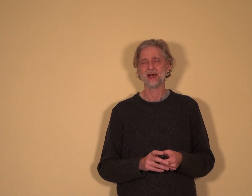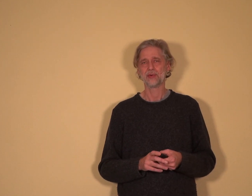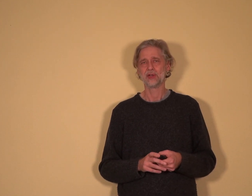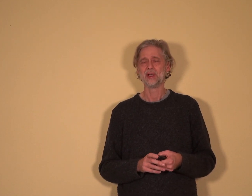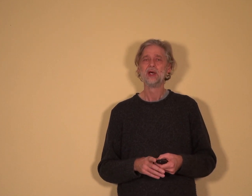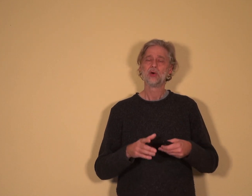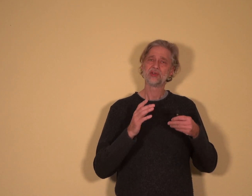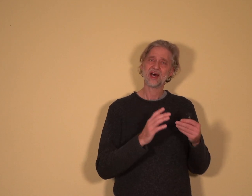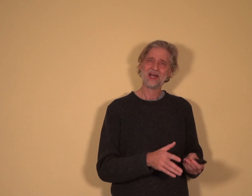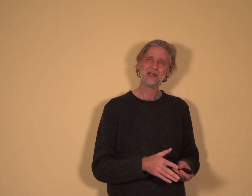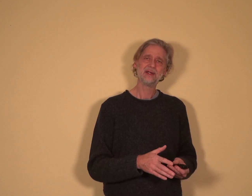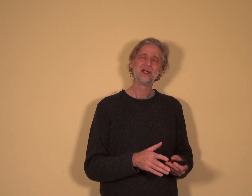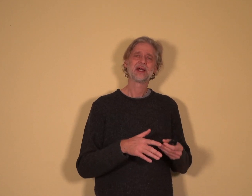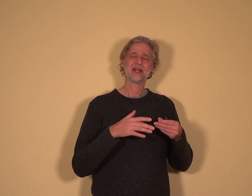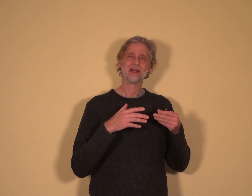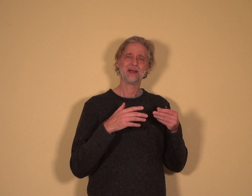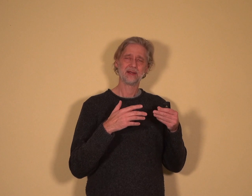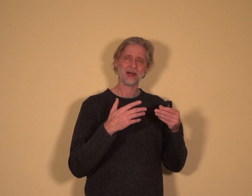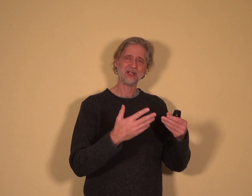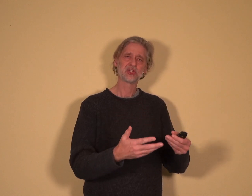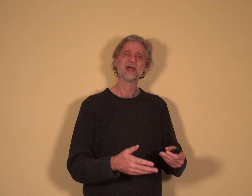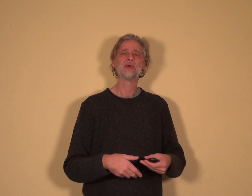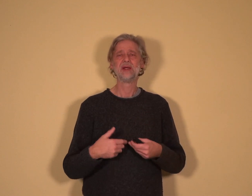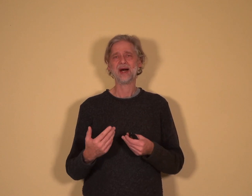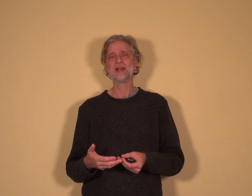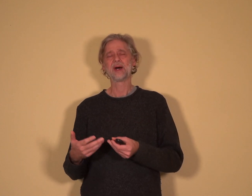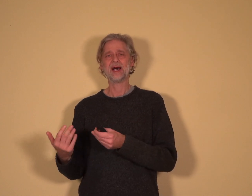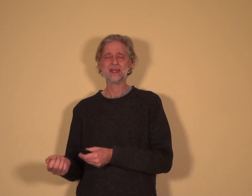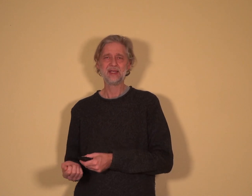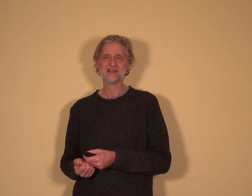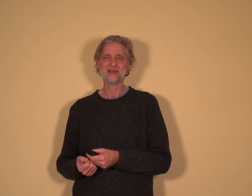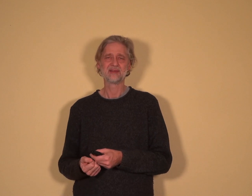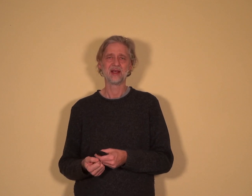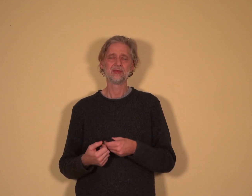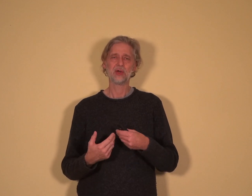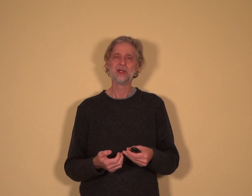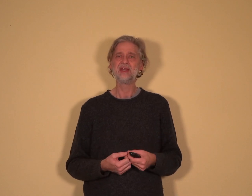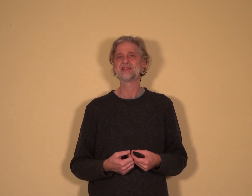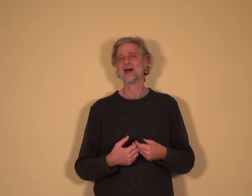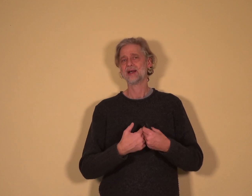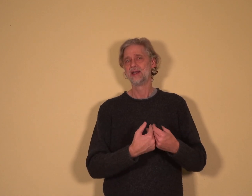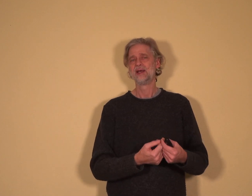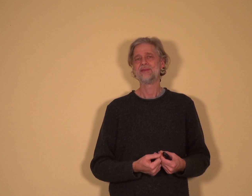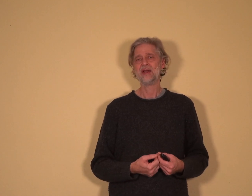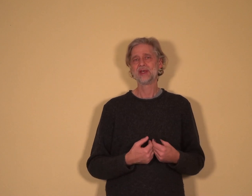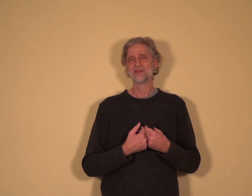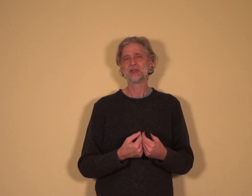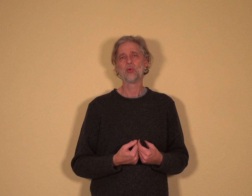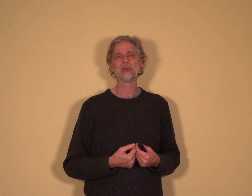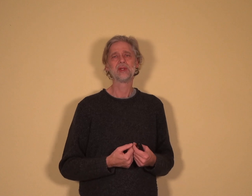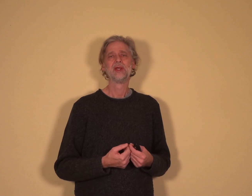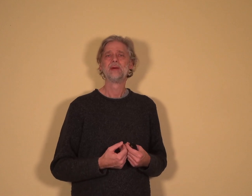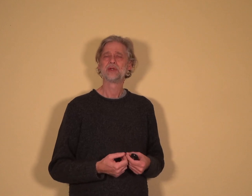Atmosphäre erfolgen. Und das eine kann Anstrengungen im anderen Bereich nicht ersetzen. Also wir können nicht sagen, weil wir